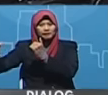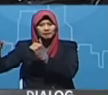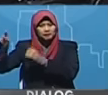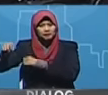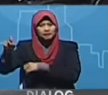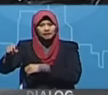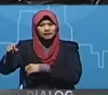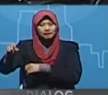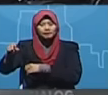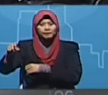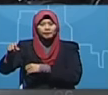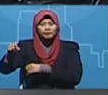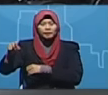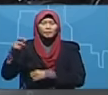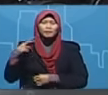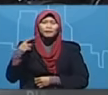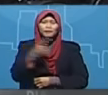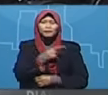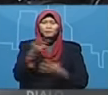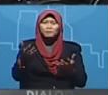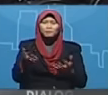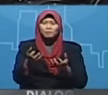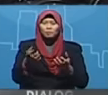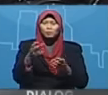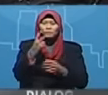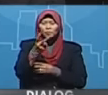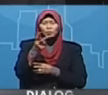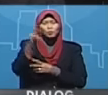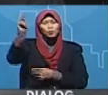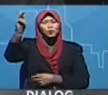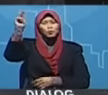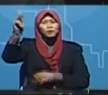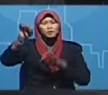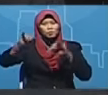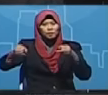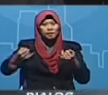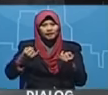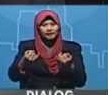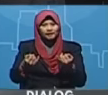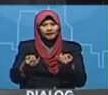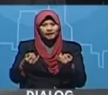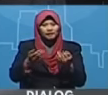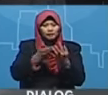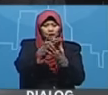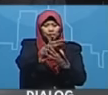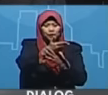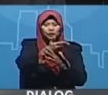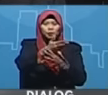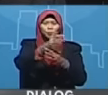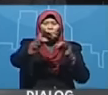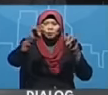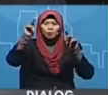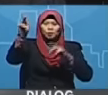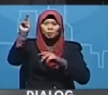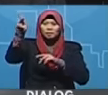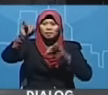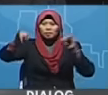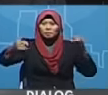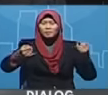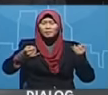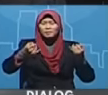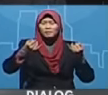ialah, kita nakkan supaya melalui khutbah Jumaat. Okay. Kita akan buat ya, melalui MKSU ni kita merancang untuk ubah.